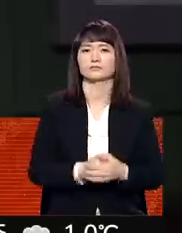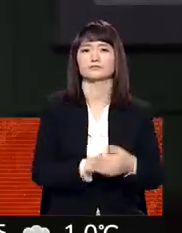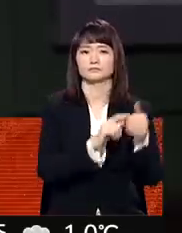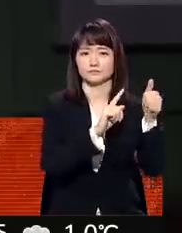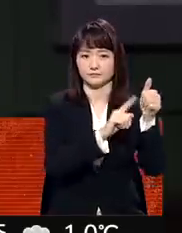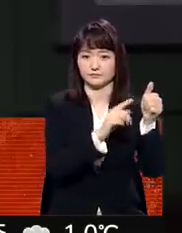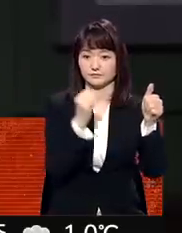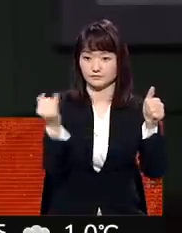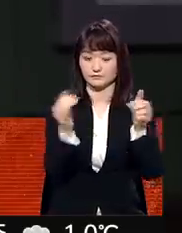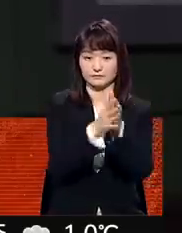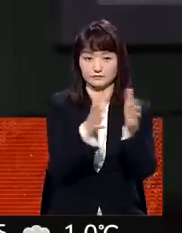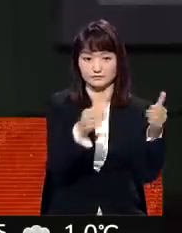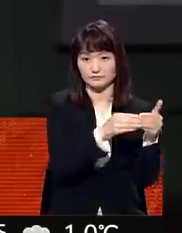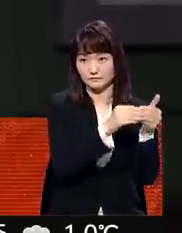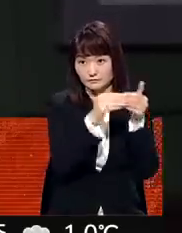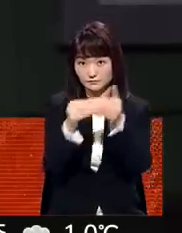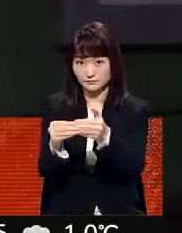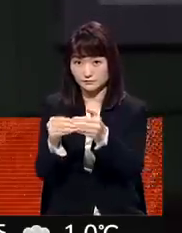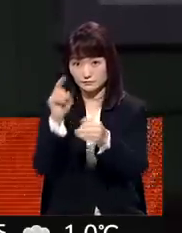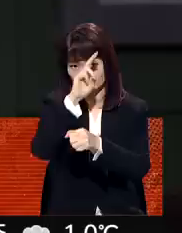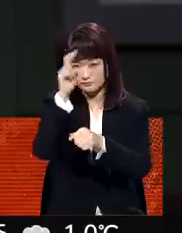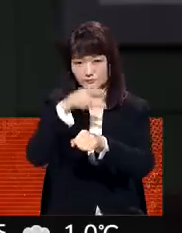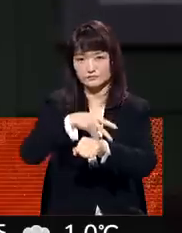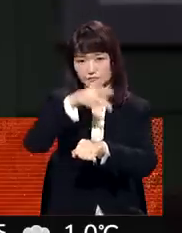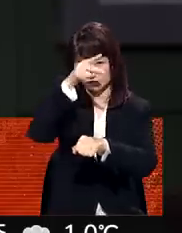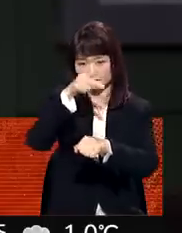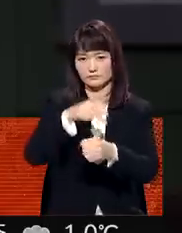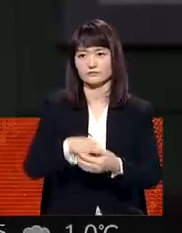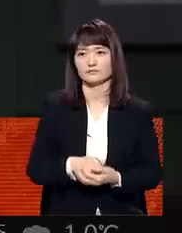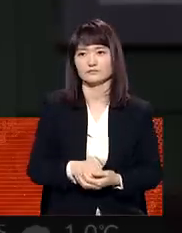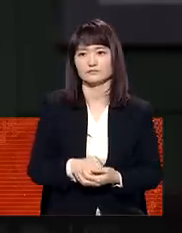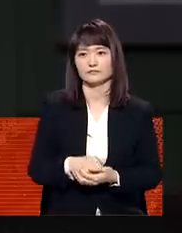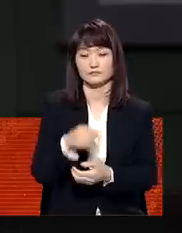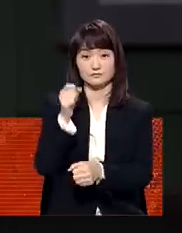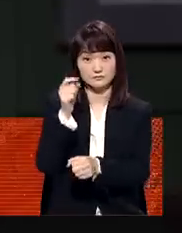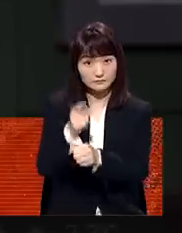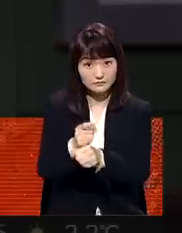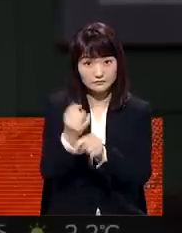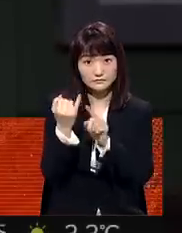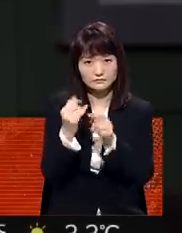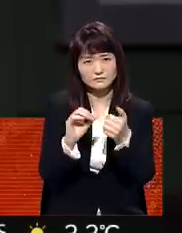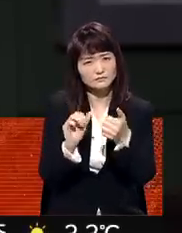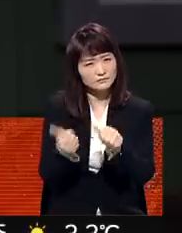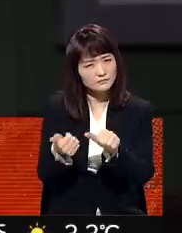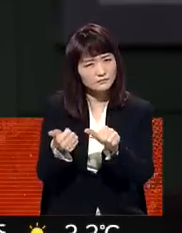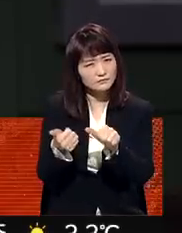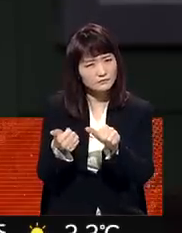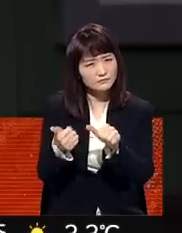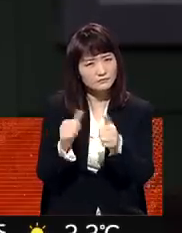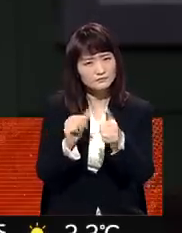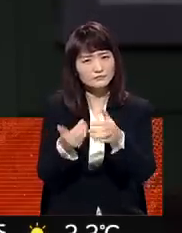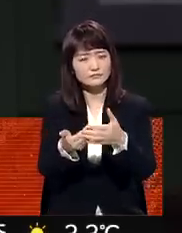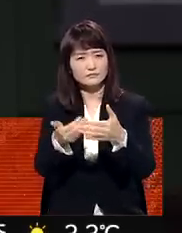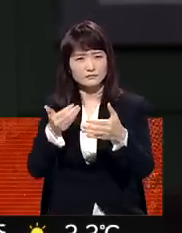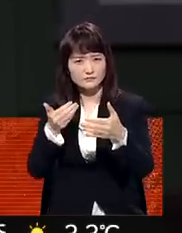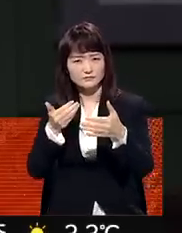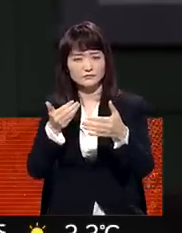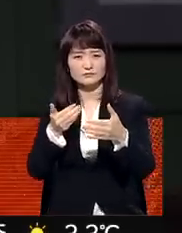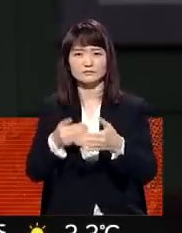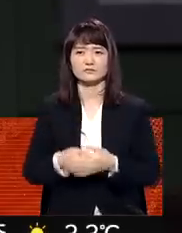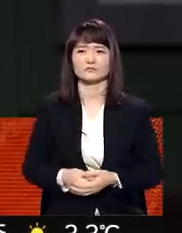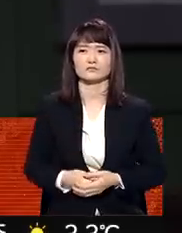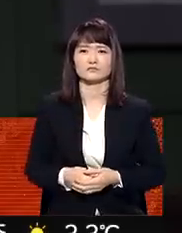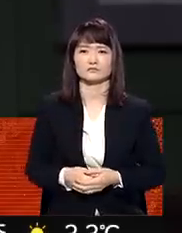남성이 여성을 아파트에서 데리고 나온게 2시쯤이었습니다 그런데 그때는 이미 여성이 사망을 했거나 혹은 사망 직전의 상황이었기